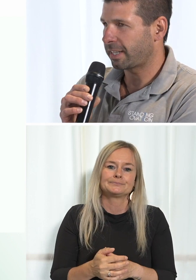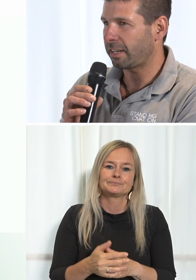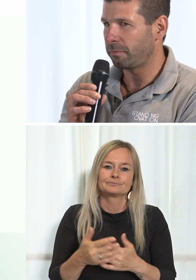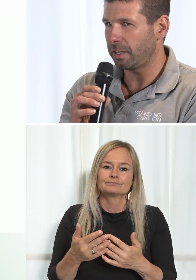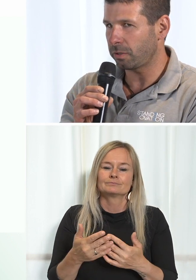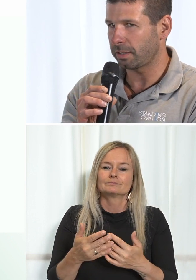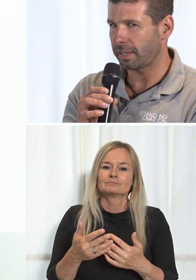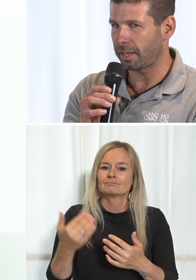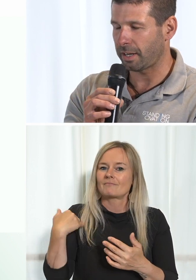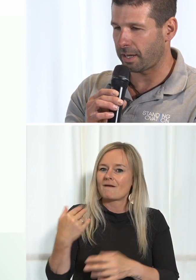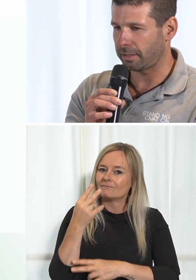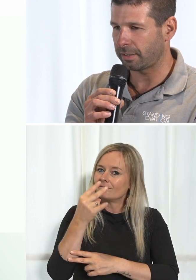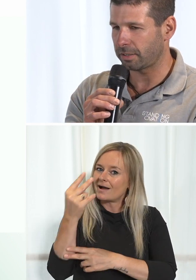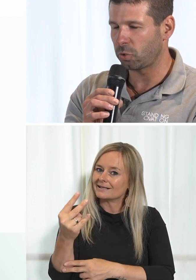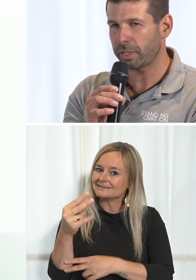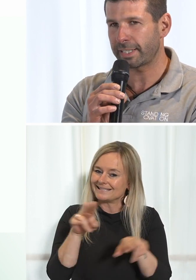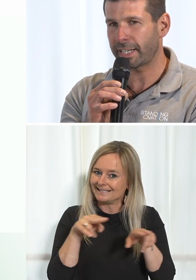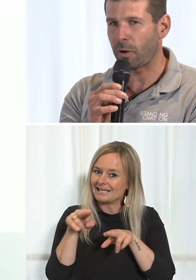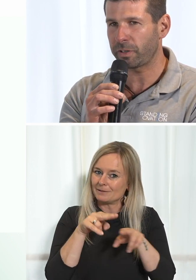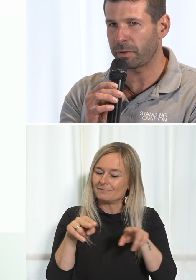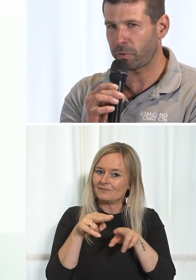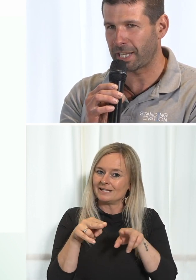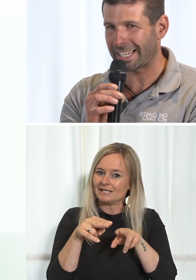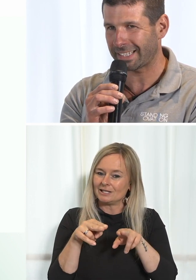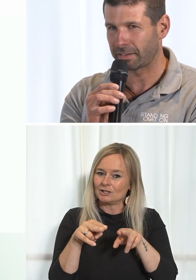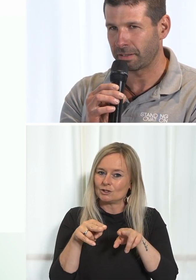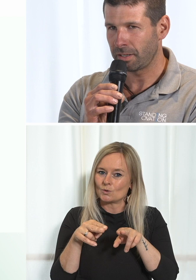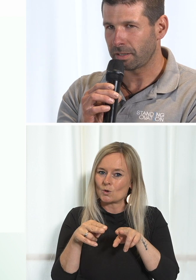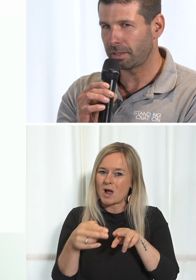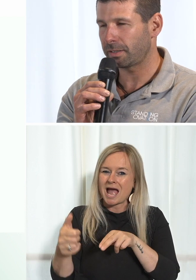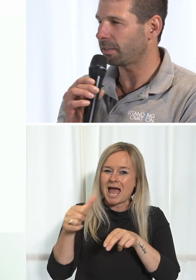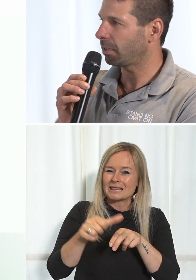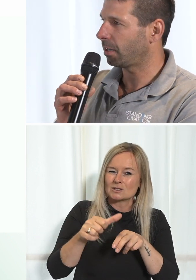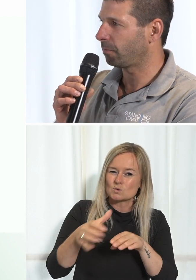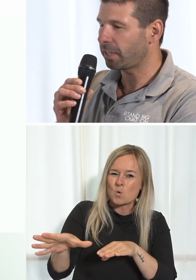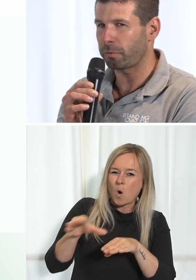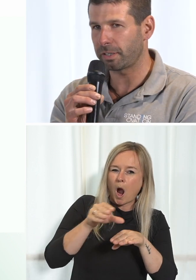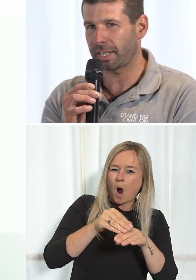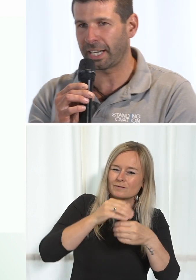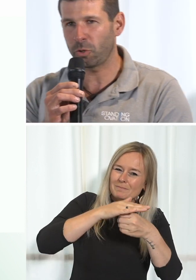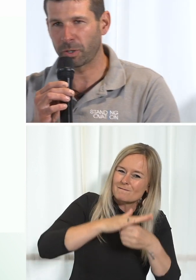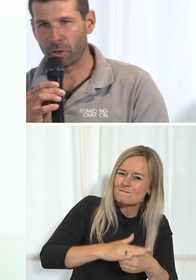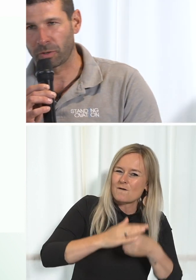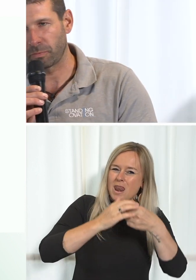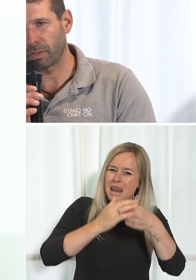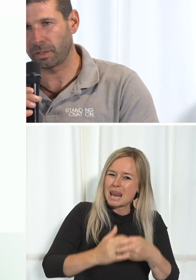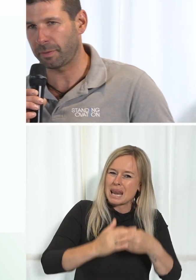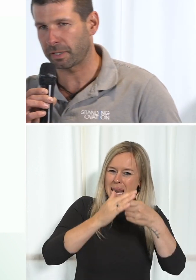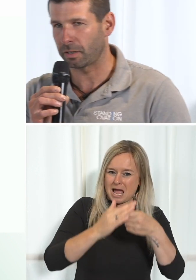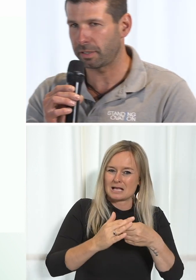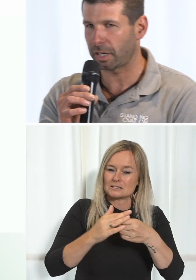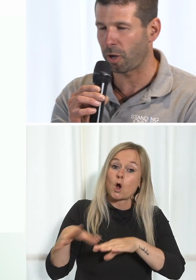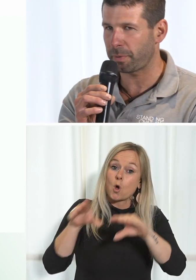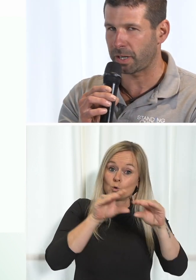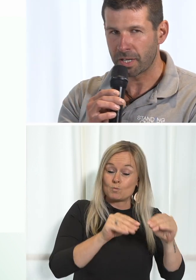Sie haben es gesehen im Video, dieses zusätzliche Aufnehmen von Lasten, das wird auf das Gerät übertragen. Man hebt